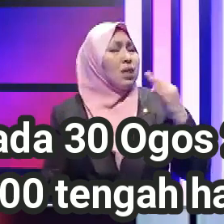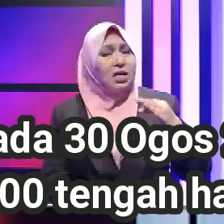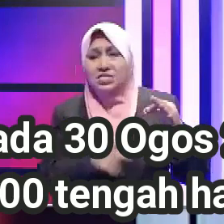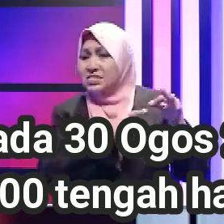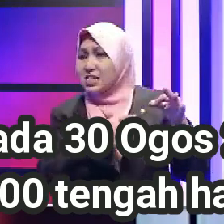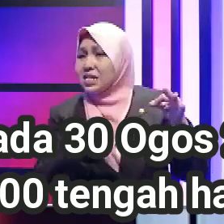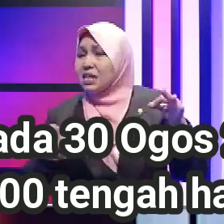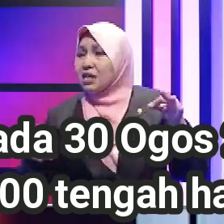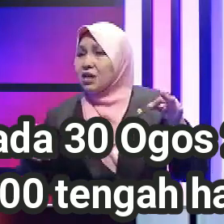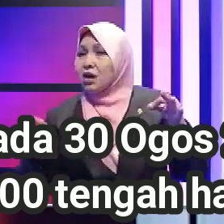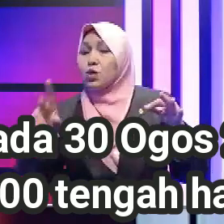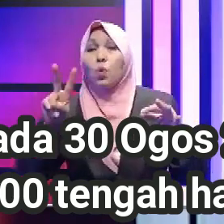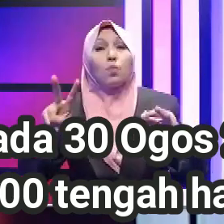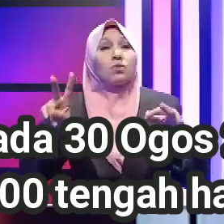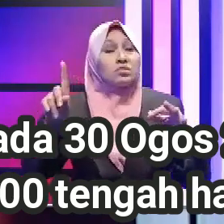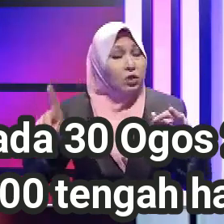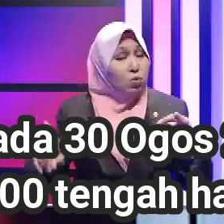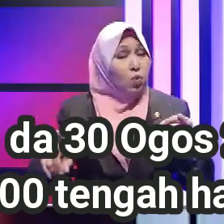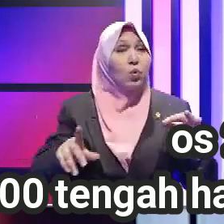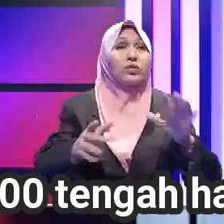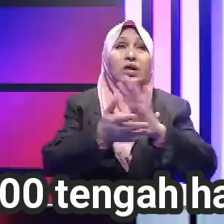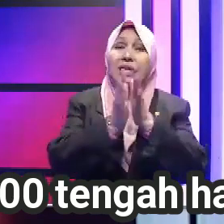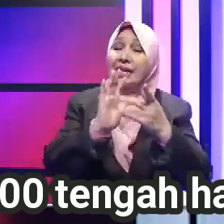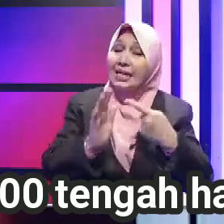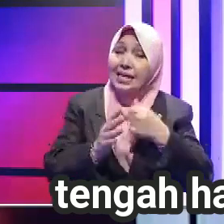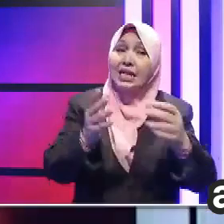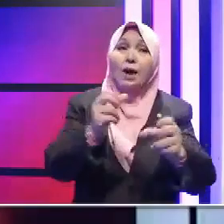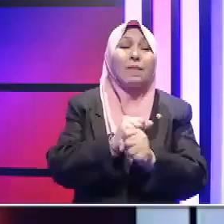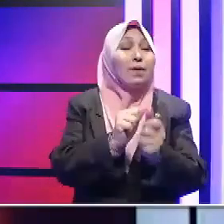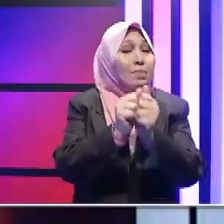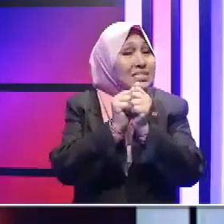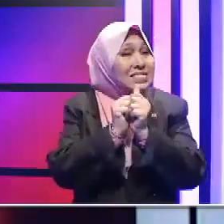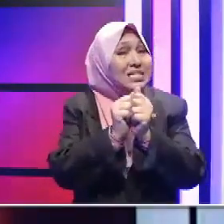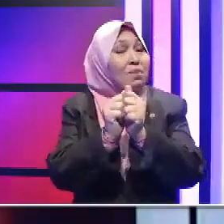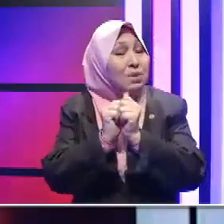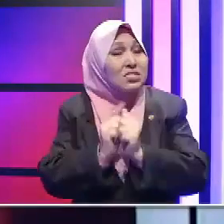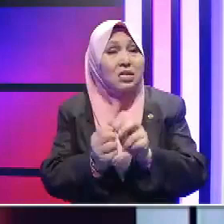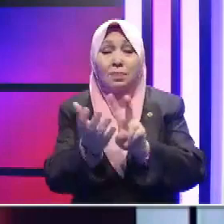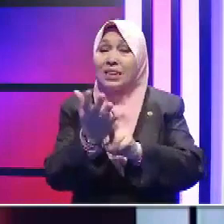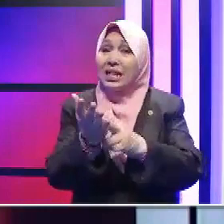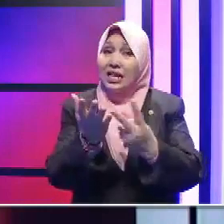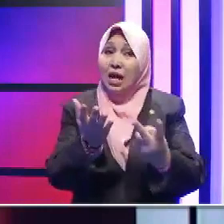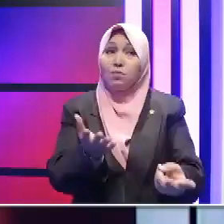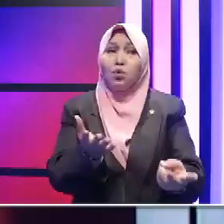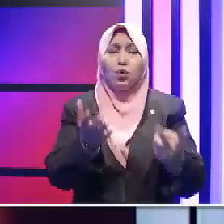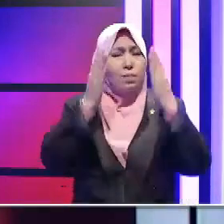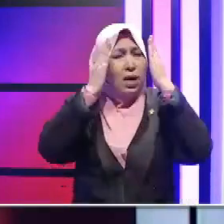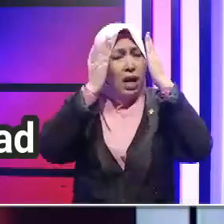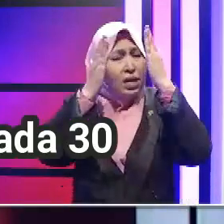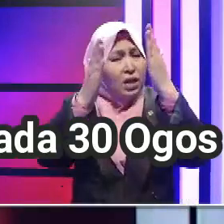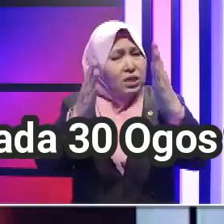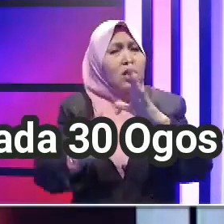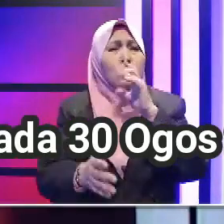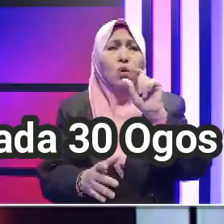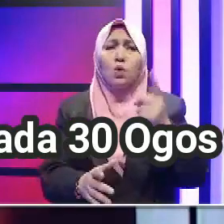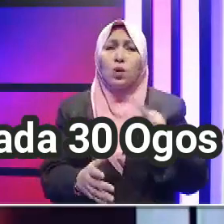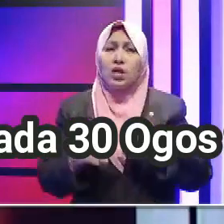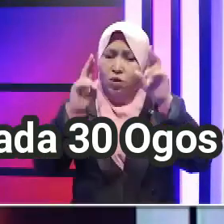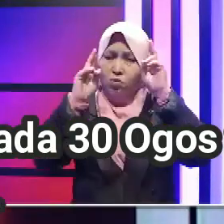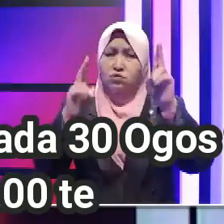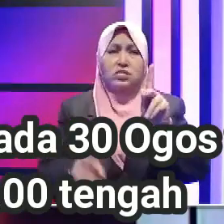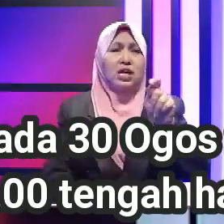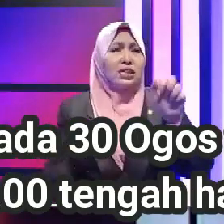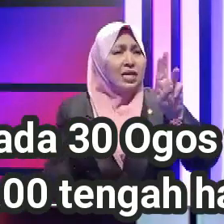ayat yang ke-21 supaya kita dapat sama-sama bertadabbur ataupun menghayati bukan sekadar Ustaz